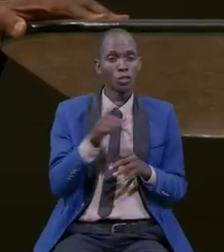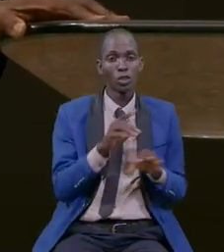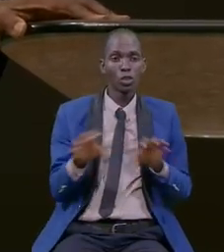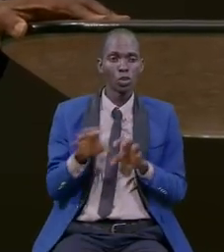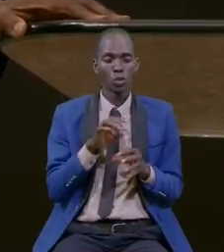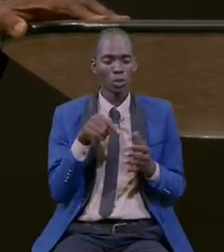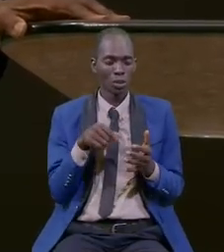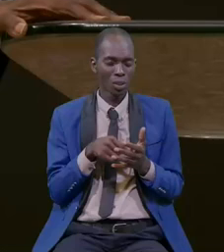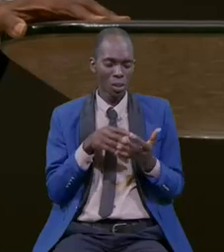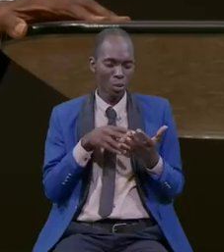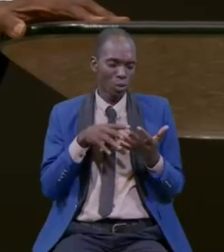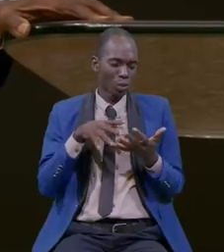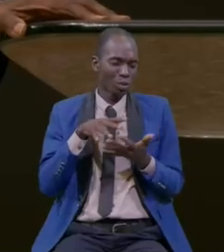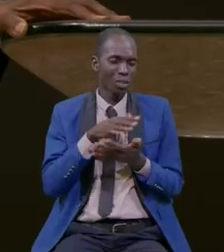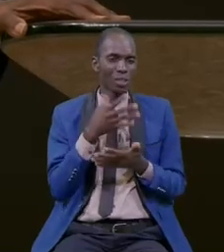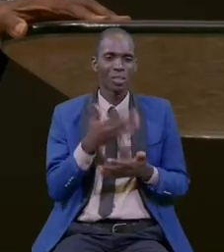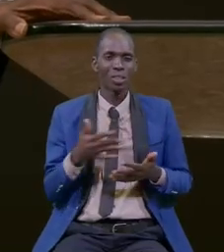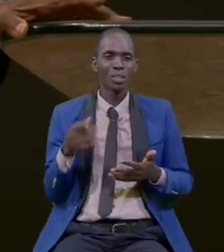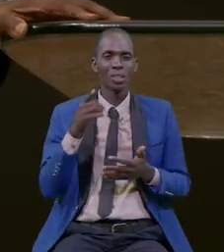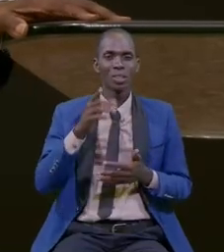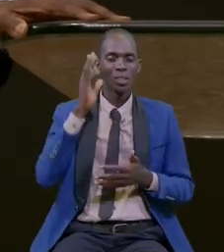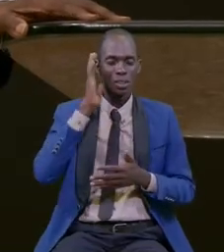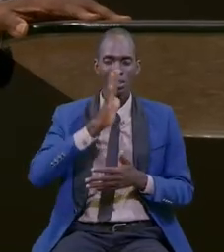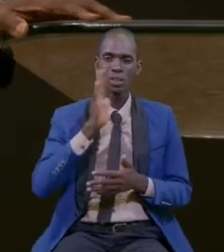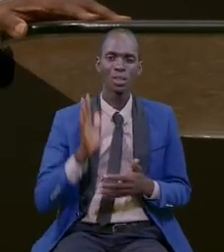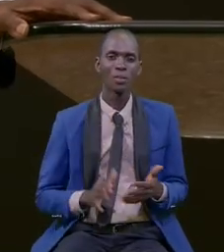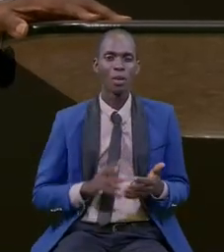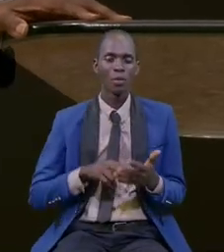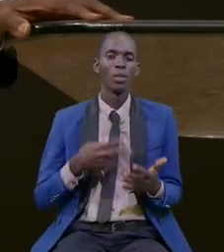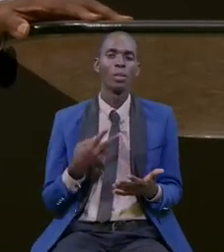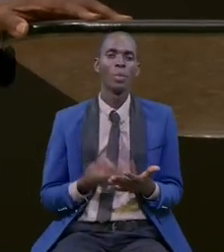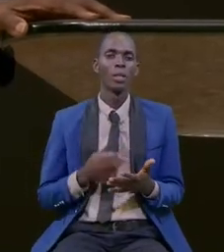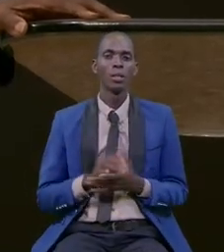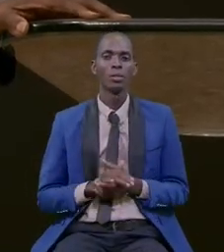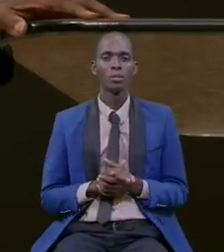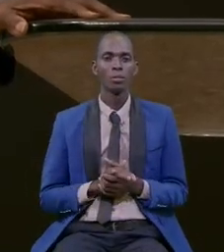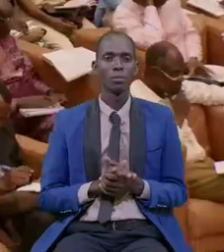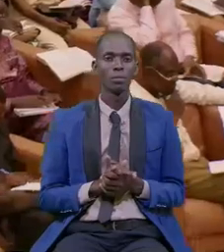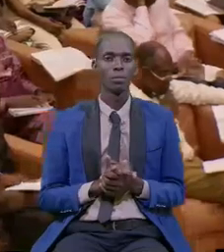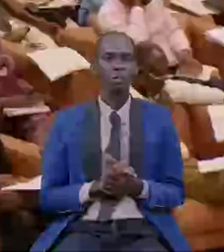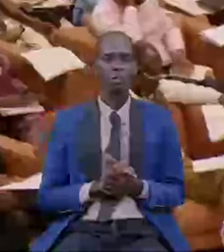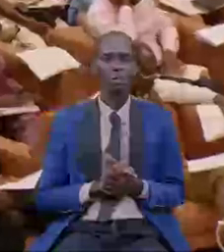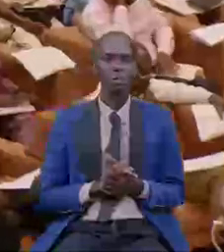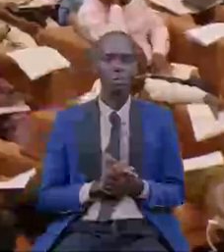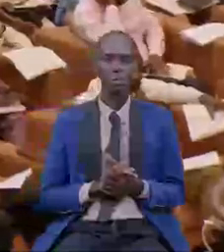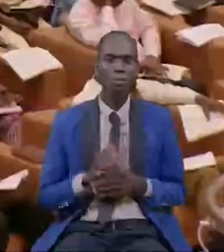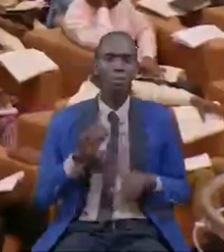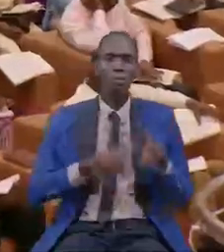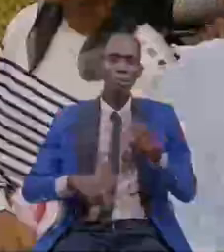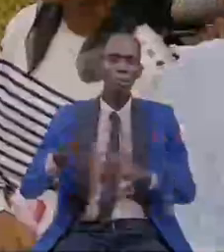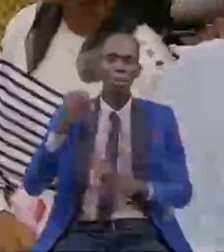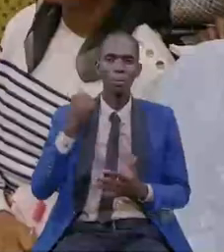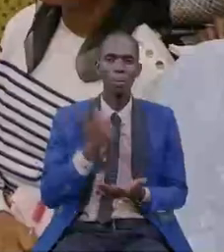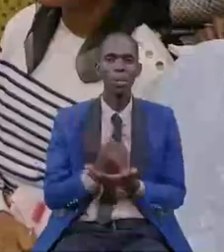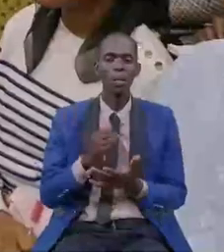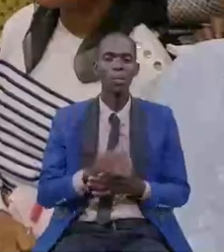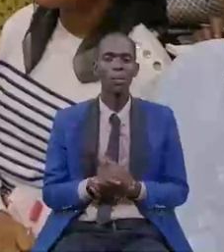bronchez jamais vous ne tomberez jamais vous n'avez pas dit amen un autre amen